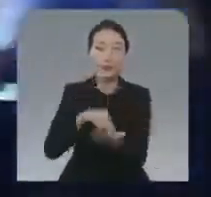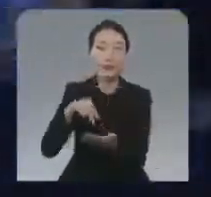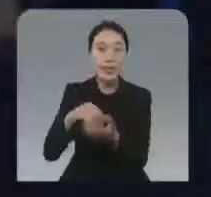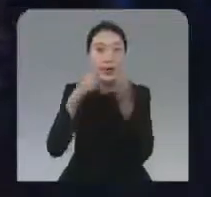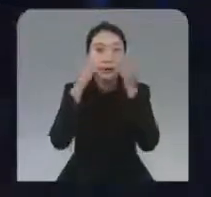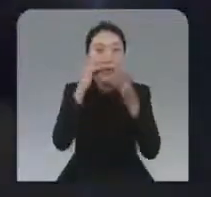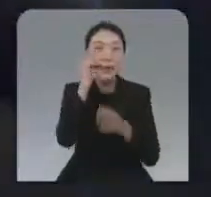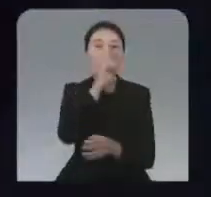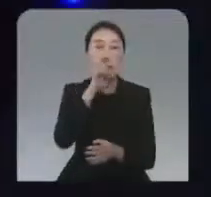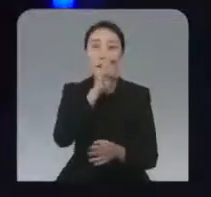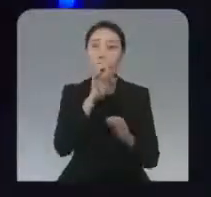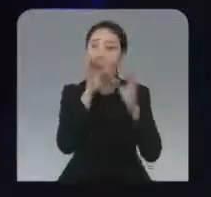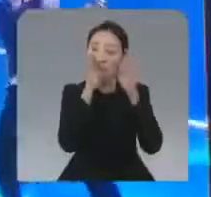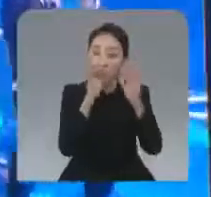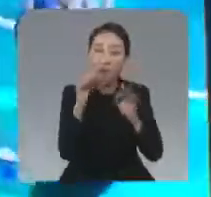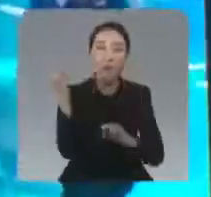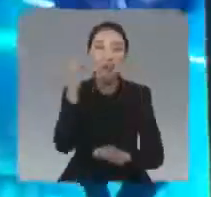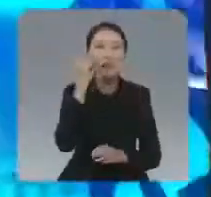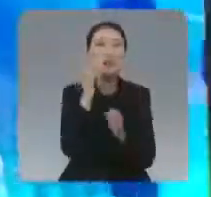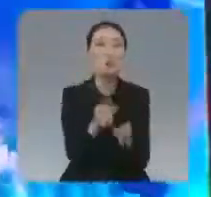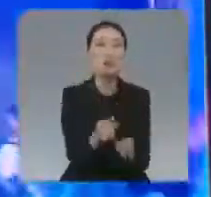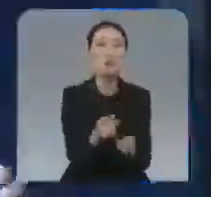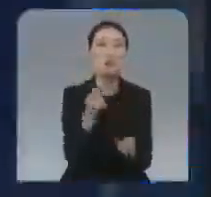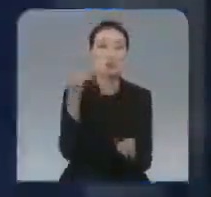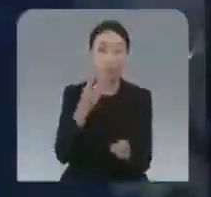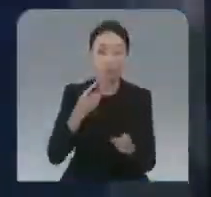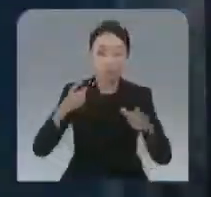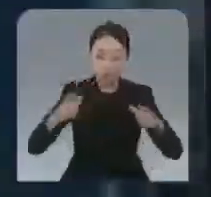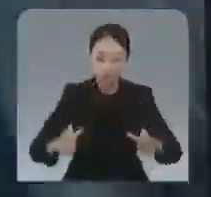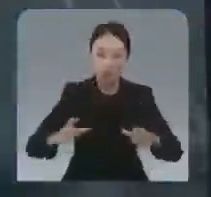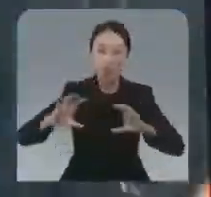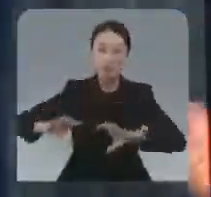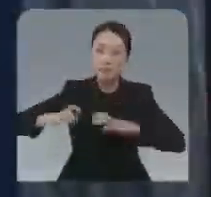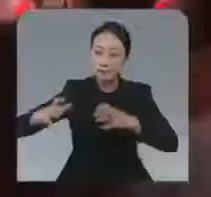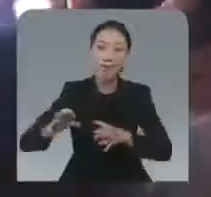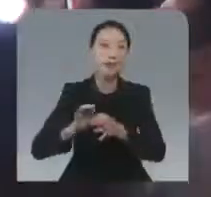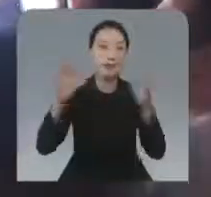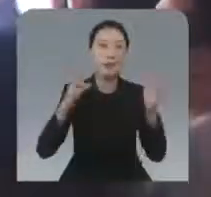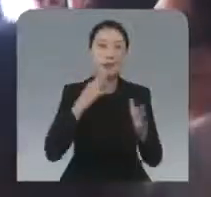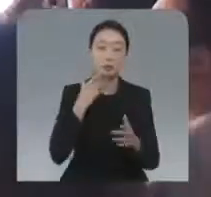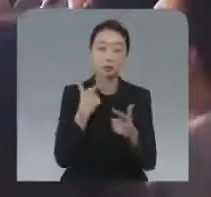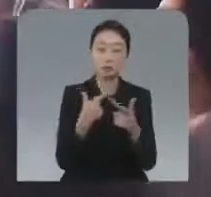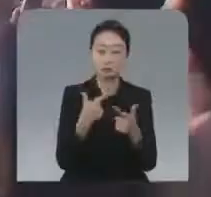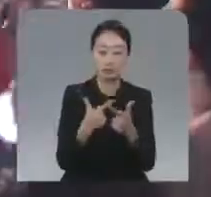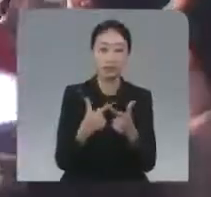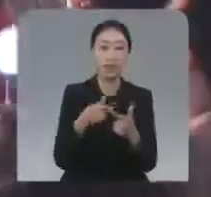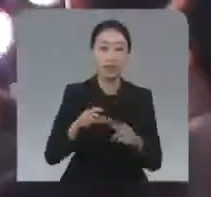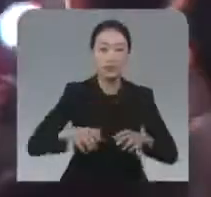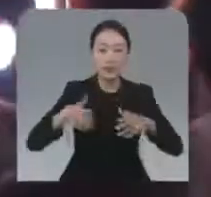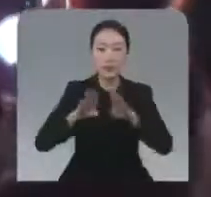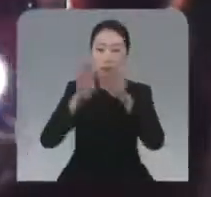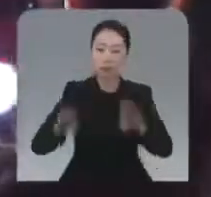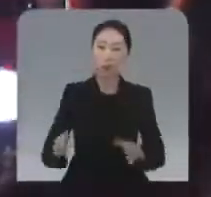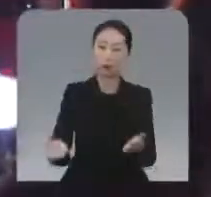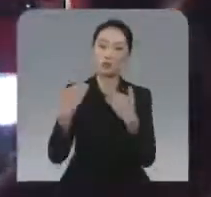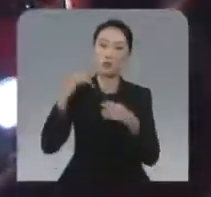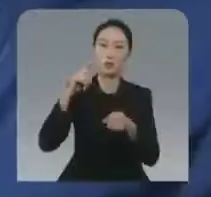biểu diễn đã trở thành nơi người hâm mộ từ khắp mọi nơi đủ các thế hệ cùng hy vọng Hàn Quốc giành quyền đăng cai thành công was